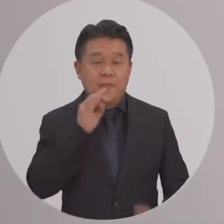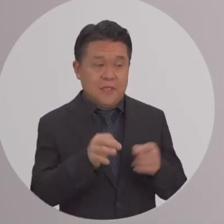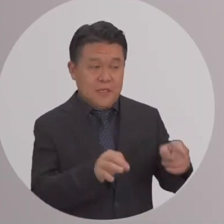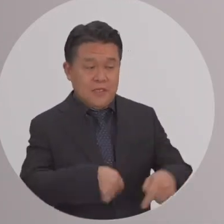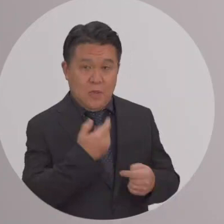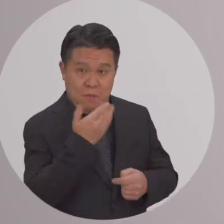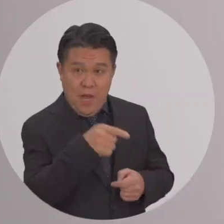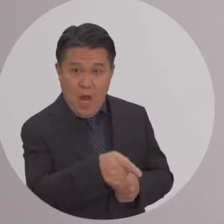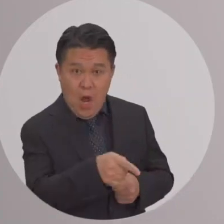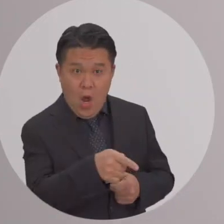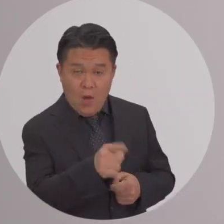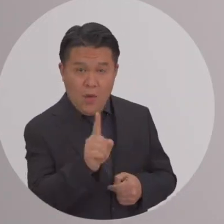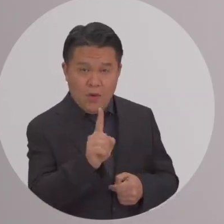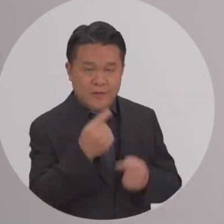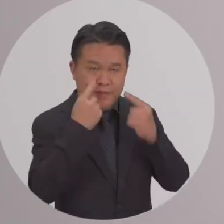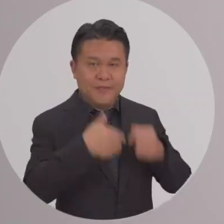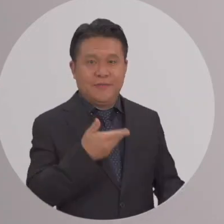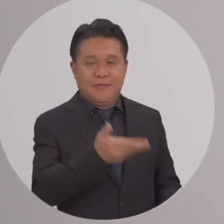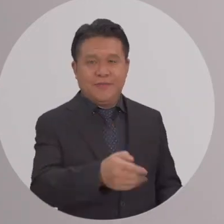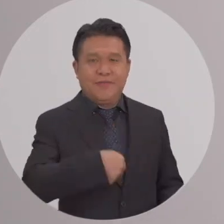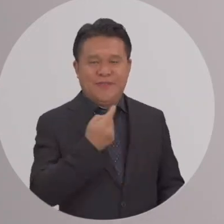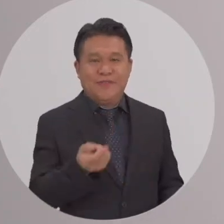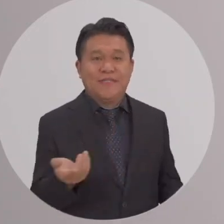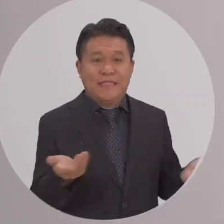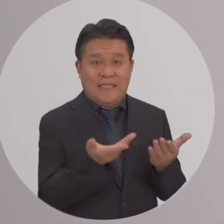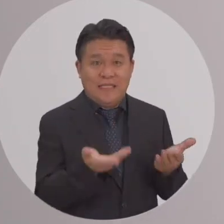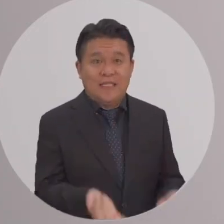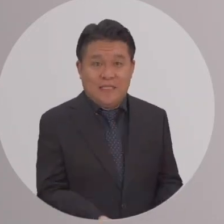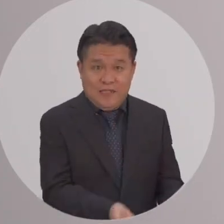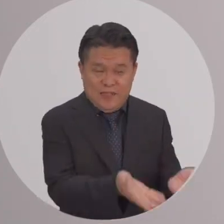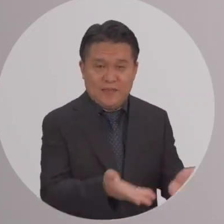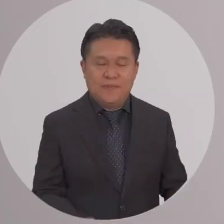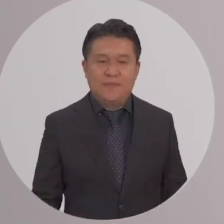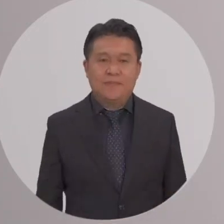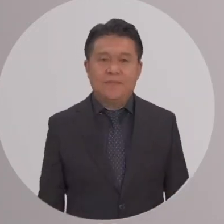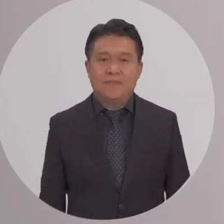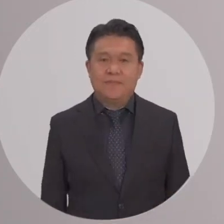대상자가 스스로 할 수 있는 일은 정확하게 알려주어 스스로 하게 합니다.